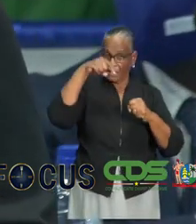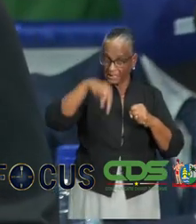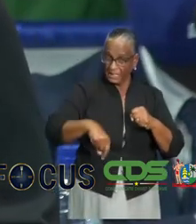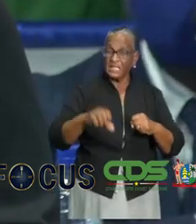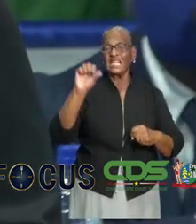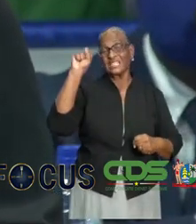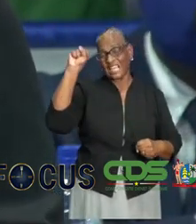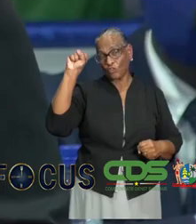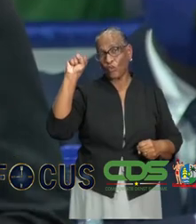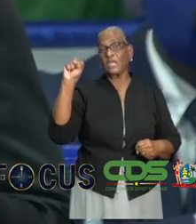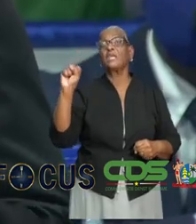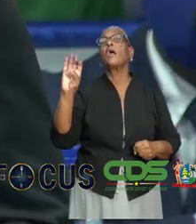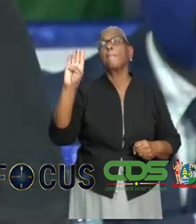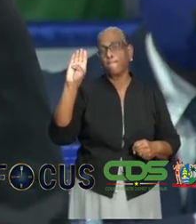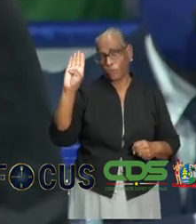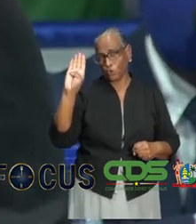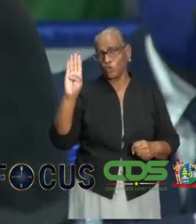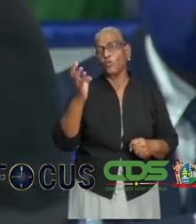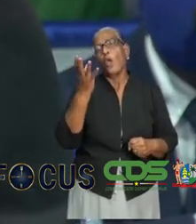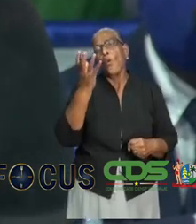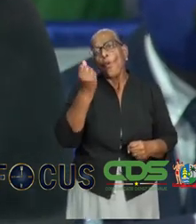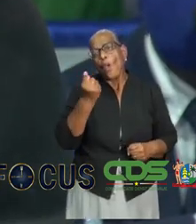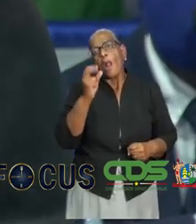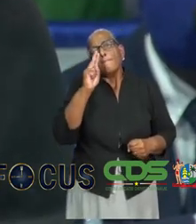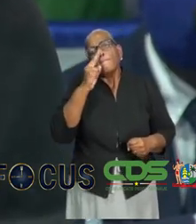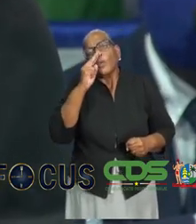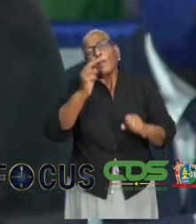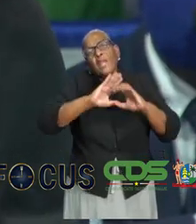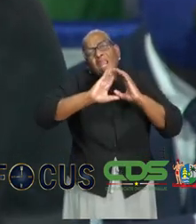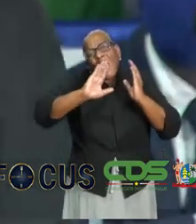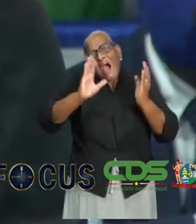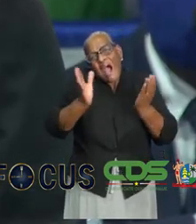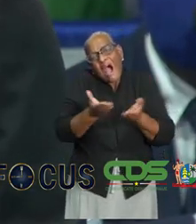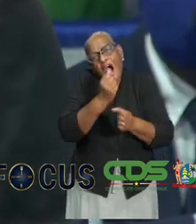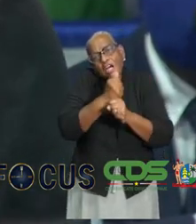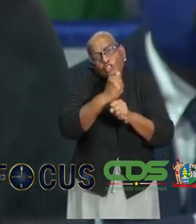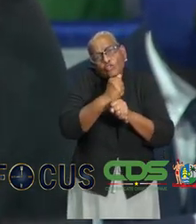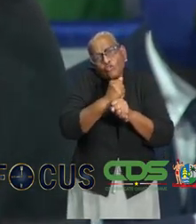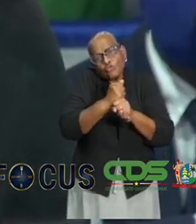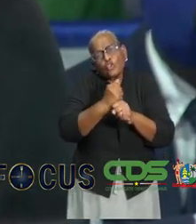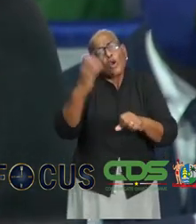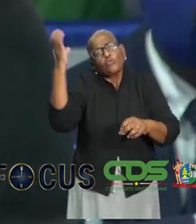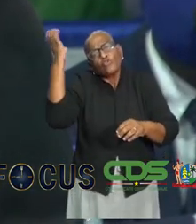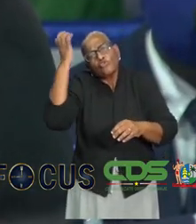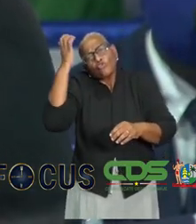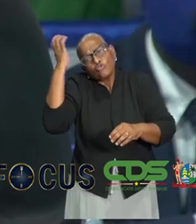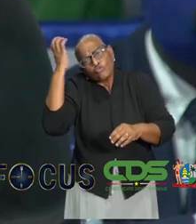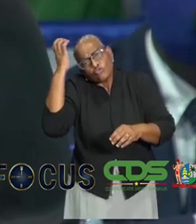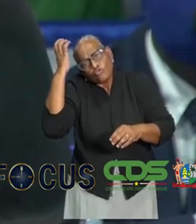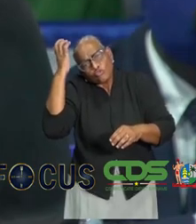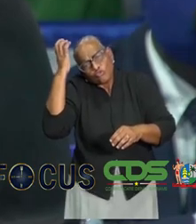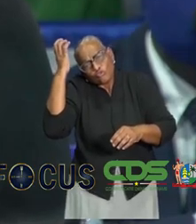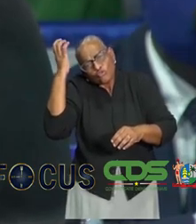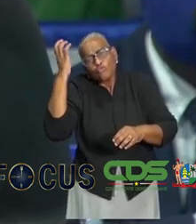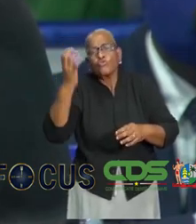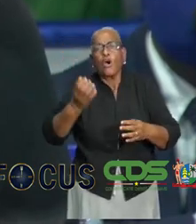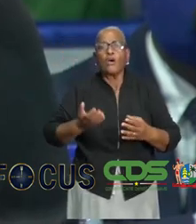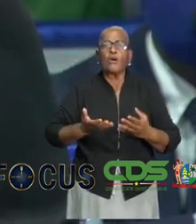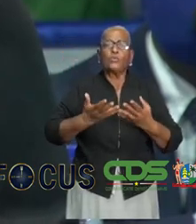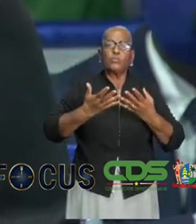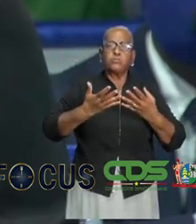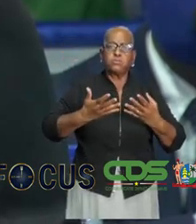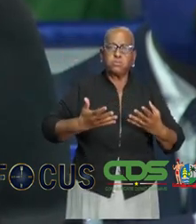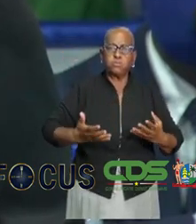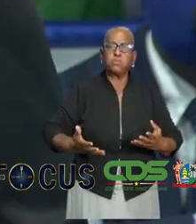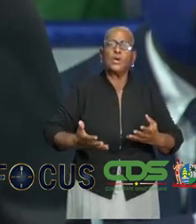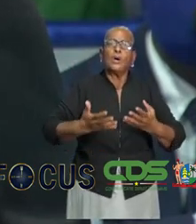Santoki Brunswijk, we make alle moeite dat die de nood voeren dat de zakomoren verlegt. Ja, we beg je